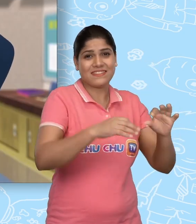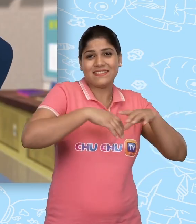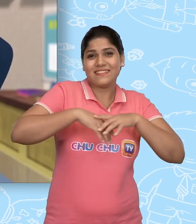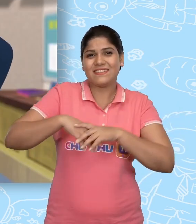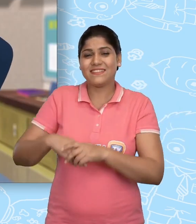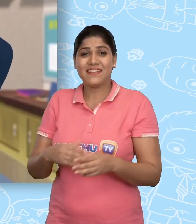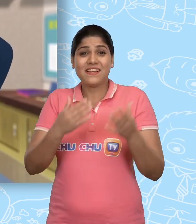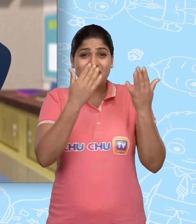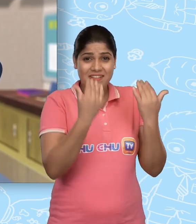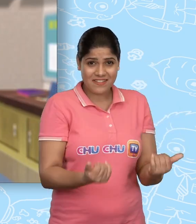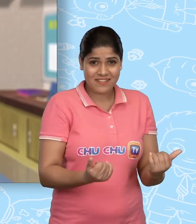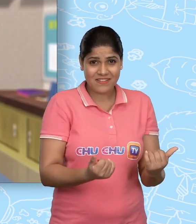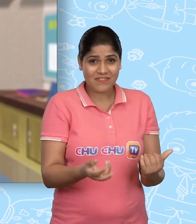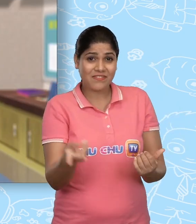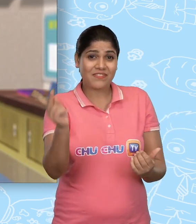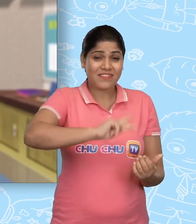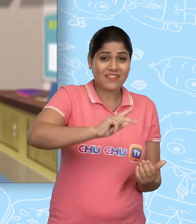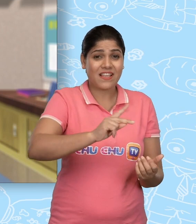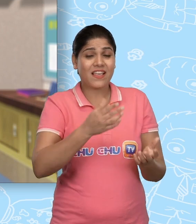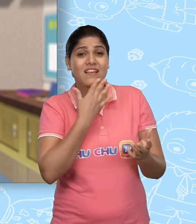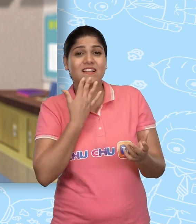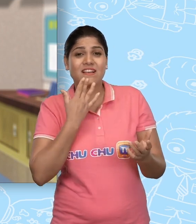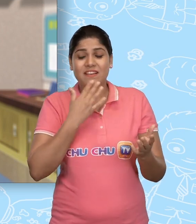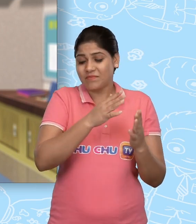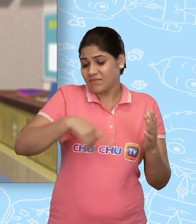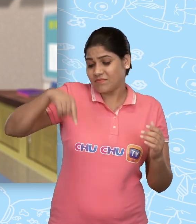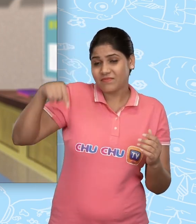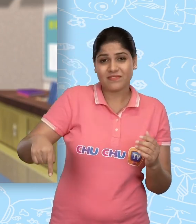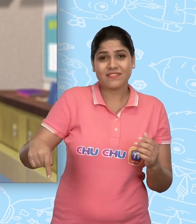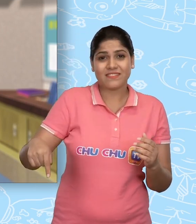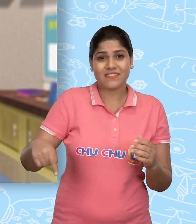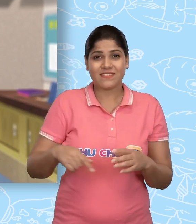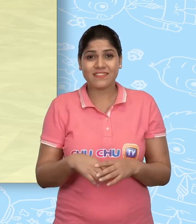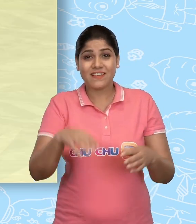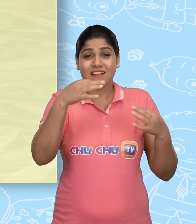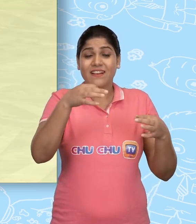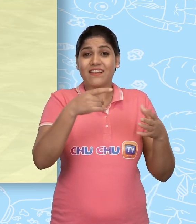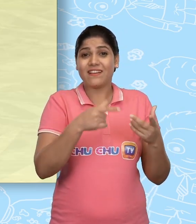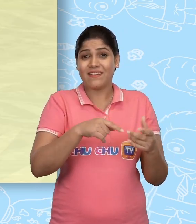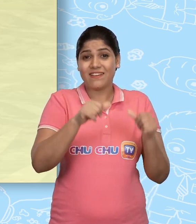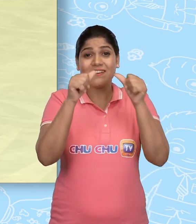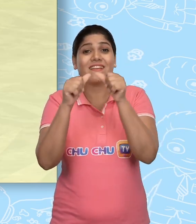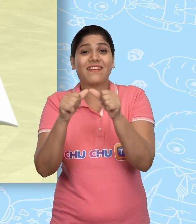बहुत अच्छे, अब फिर से अपनी उंगली को रंग में डुबो और लिखो